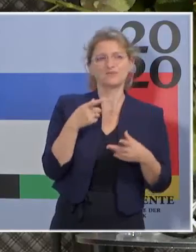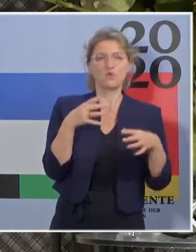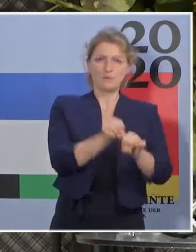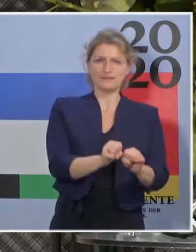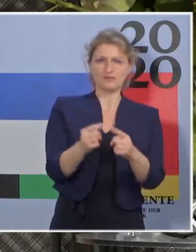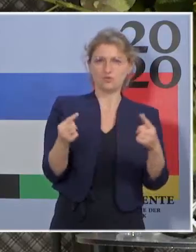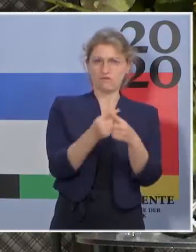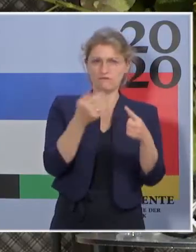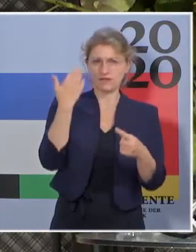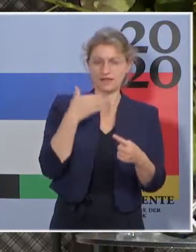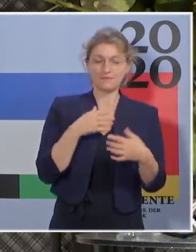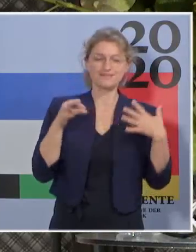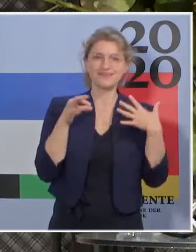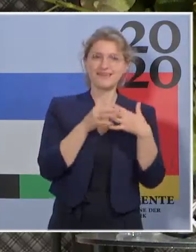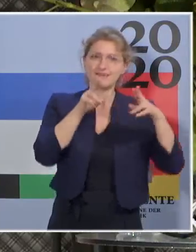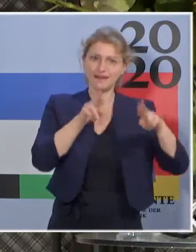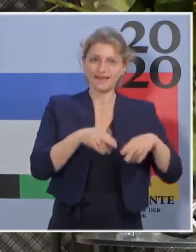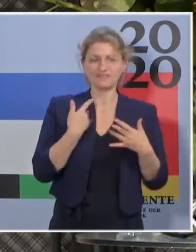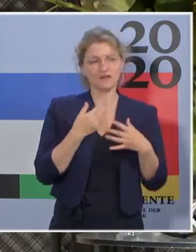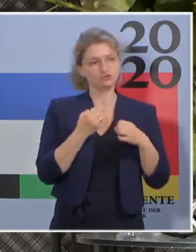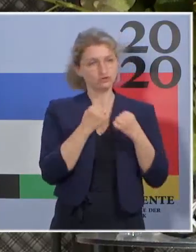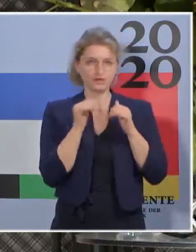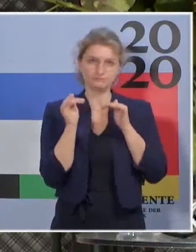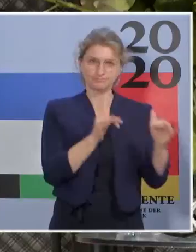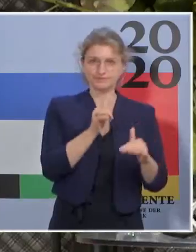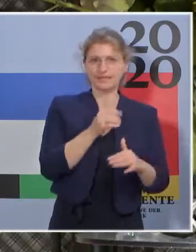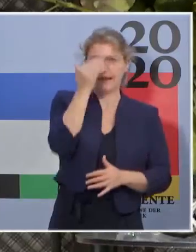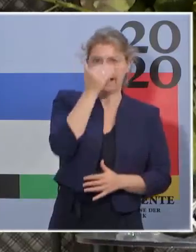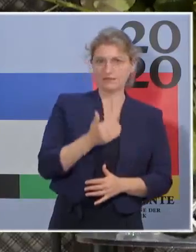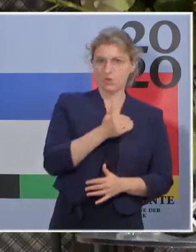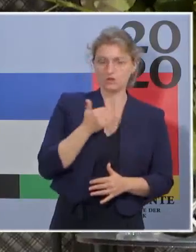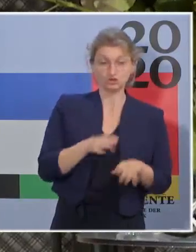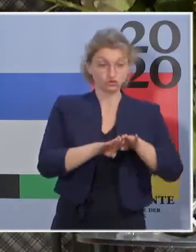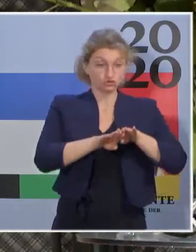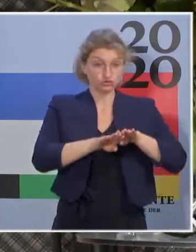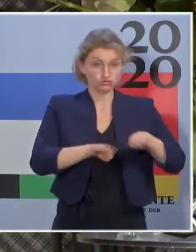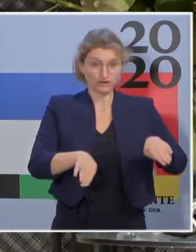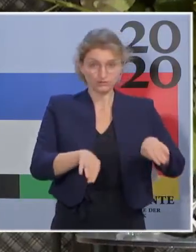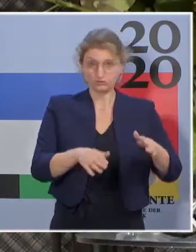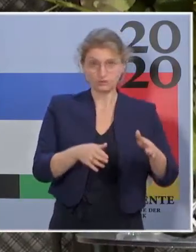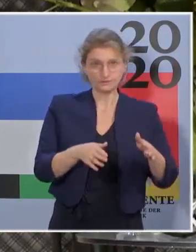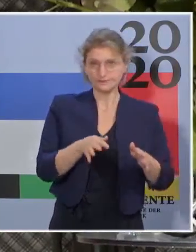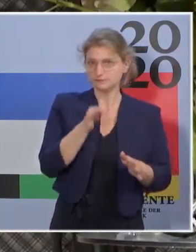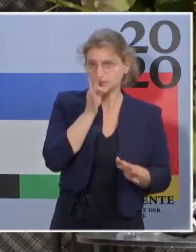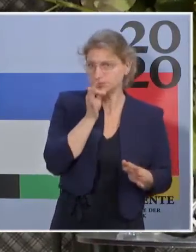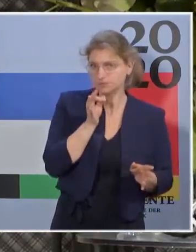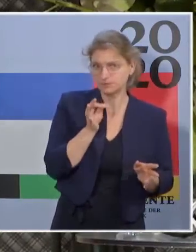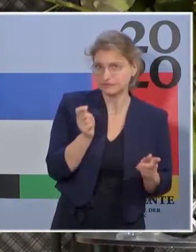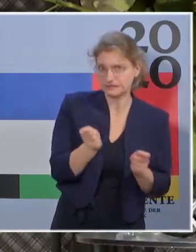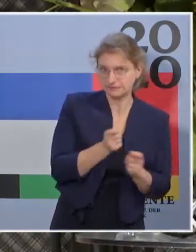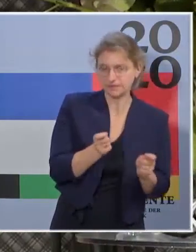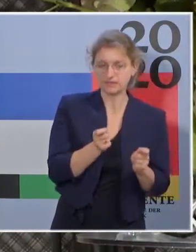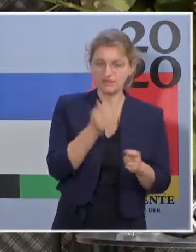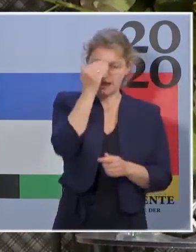war das Eherecht katholisch geprägt. Es gab keine Scheidung für Katholiken, sondern nur katholische